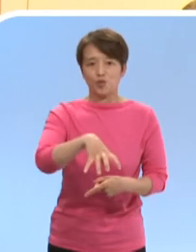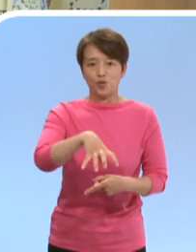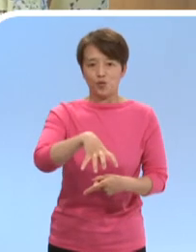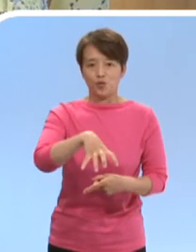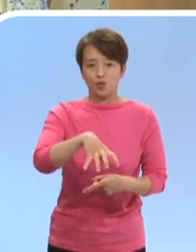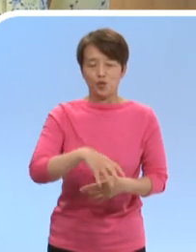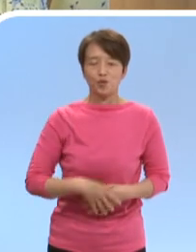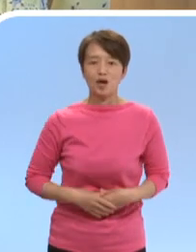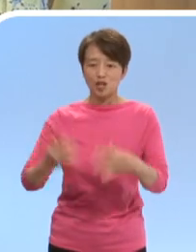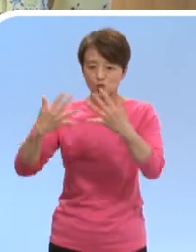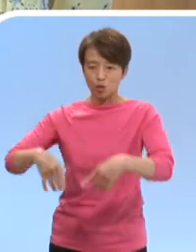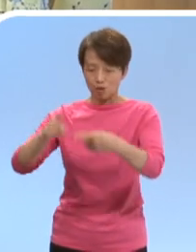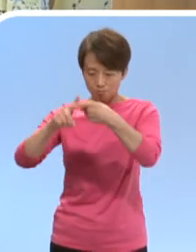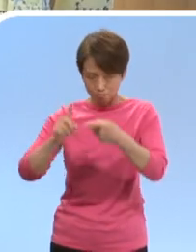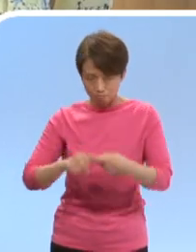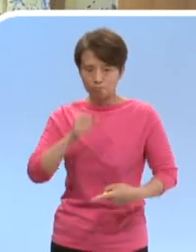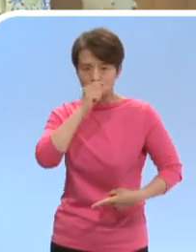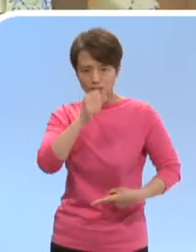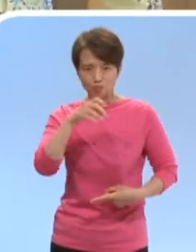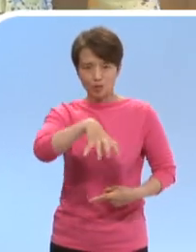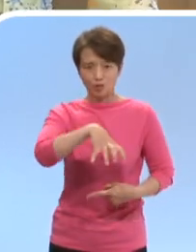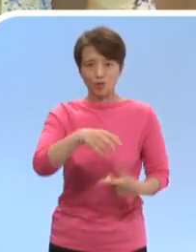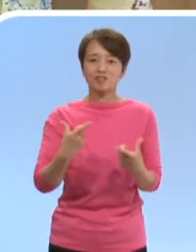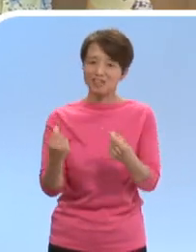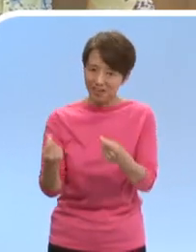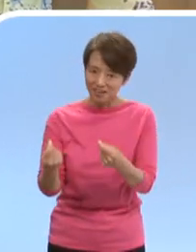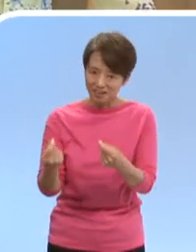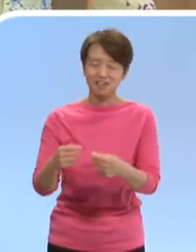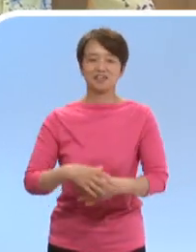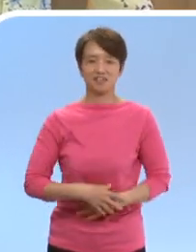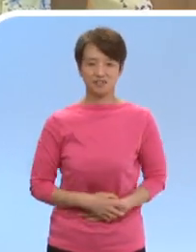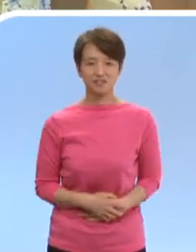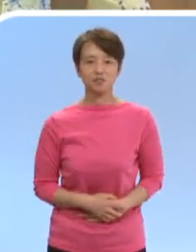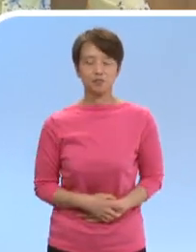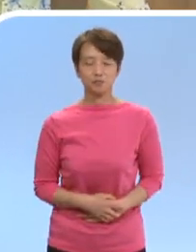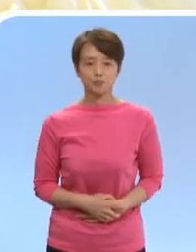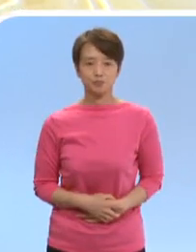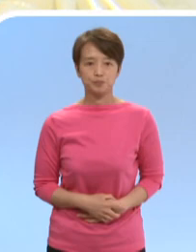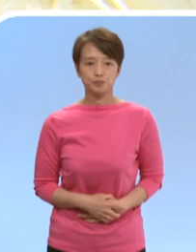ます。 完璧やん。 そうです。 完璧の土地にここが。